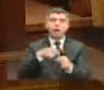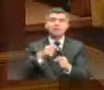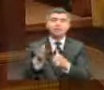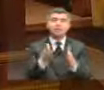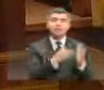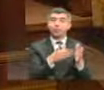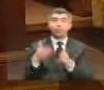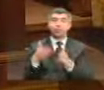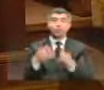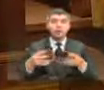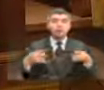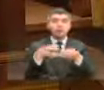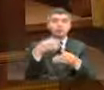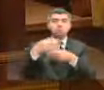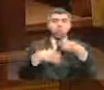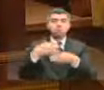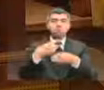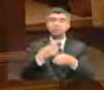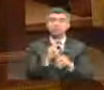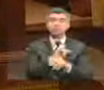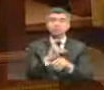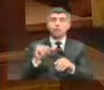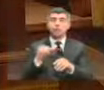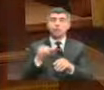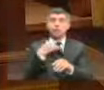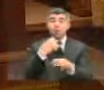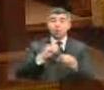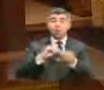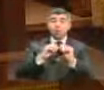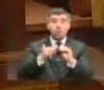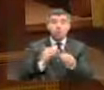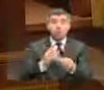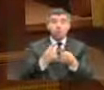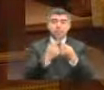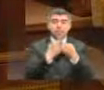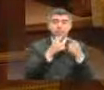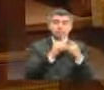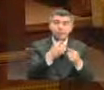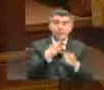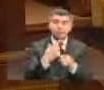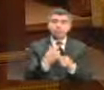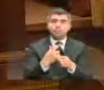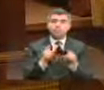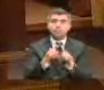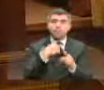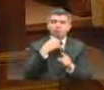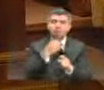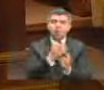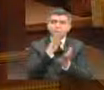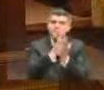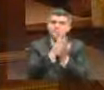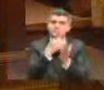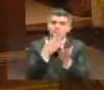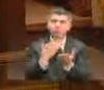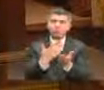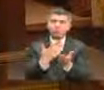الطلبة. هذه واحد المجموعة السيد الوزير ديال الإشكاليات اللي هي في الحقيقة يعني في الحقيقة احنا نعترف على أنه وقع